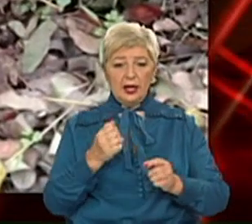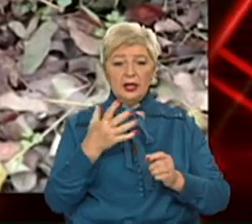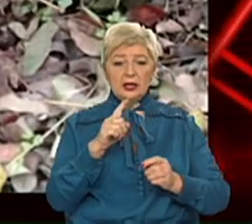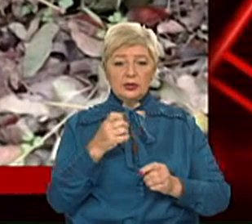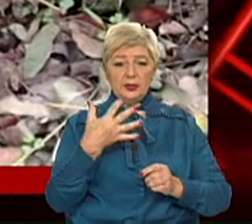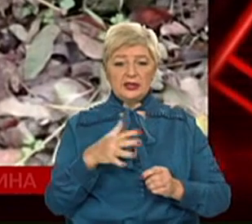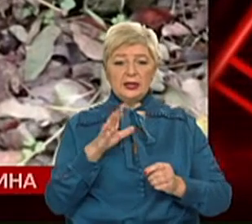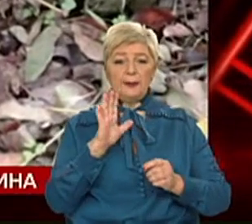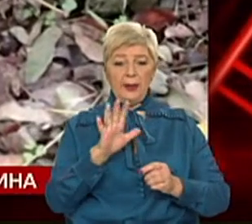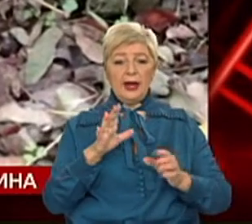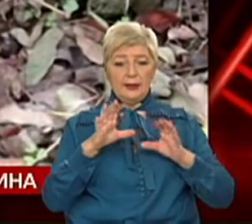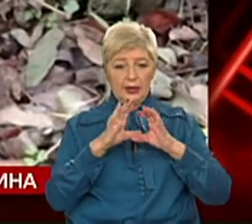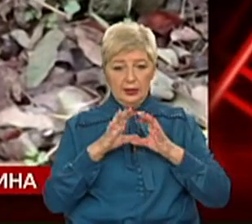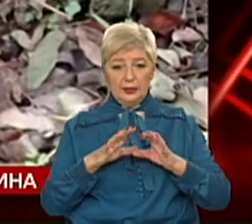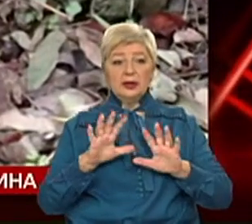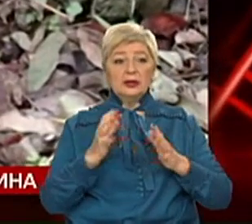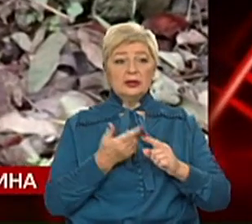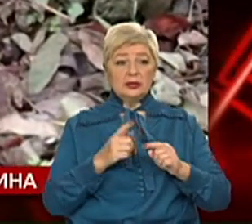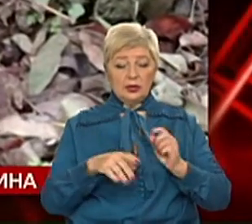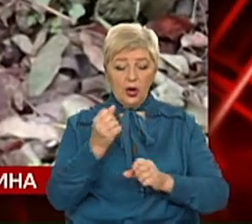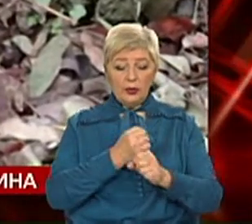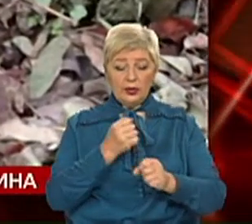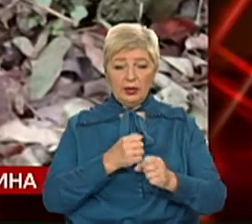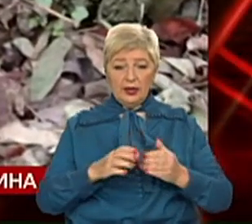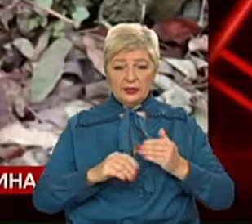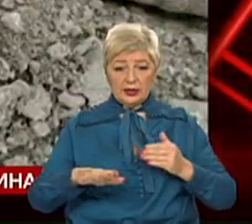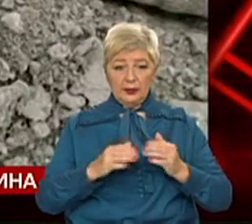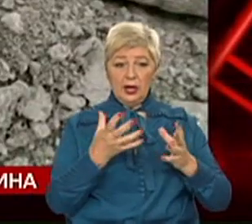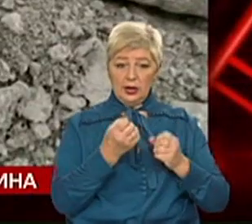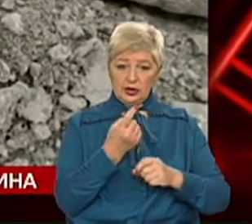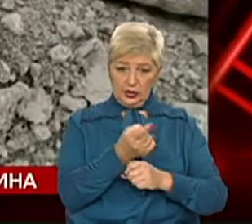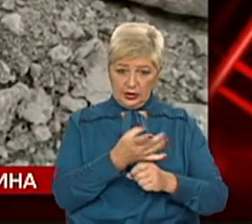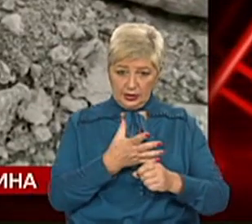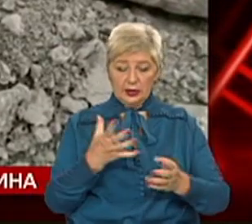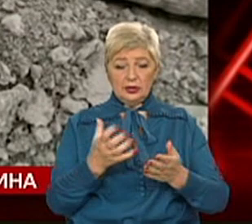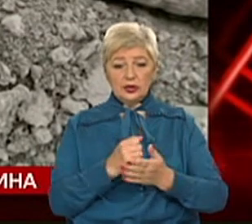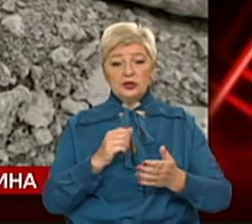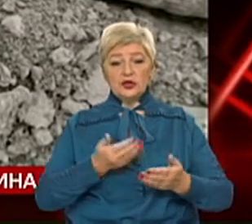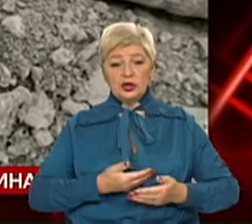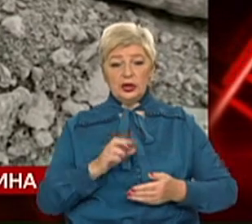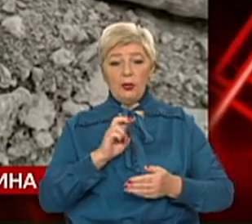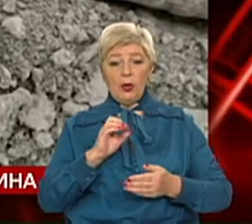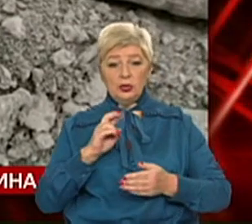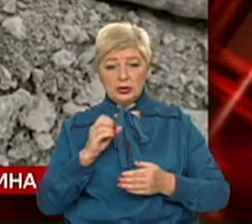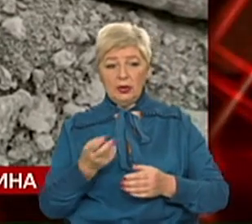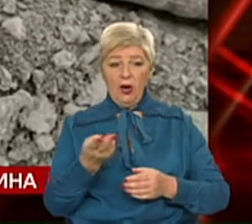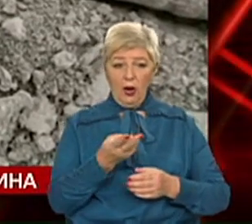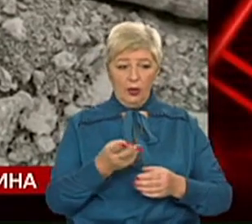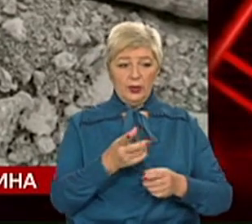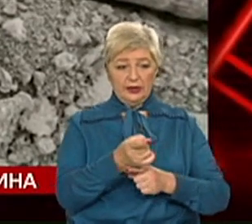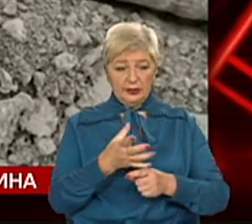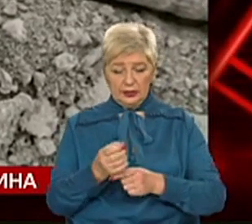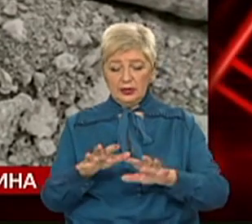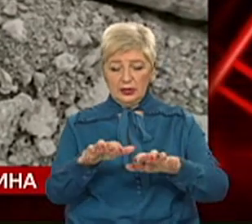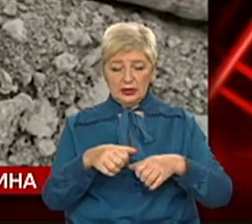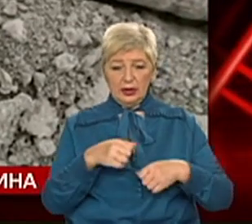Сталося це, коли чоловік обробляв землю. І ще один снаряд знайшов житель Богуслава. Обидва боєприпаси піротехніки